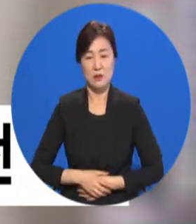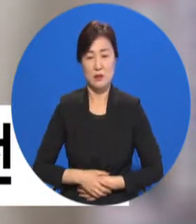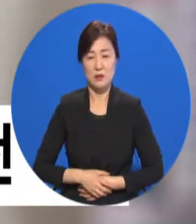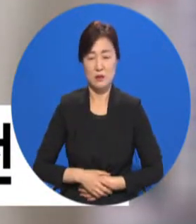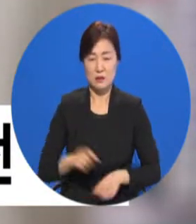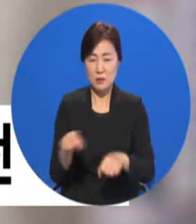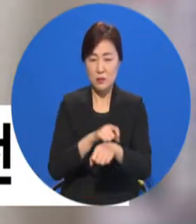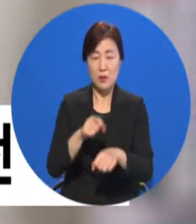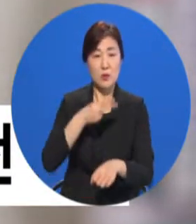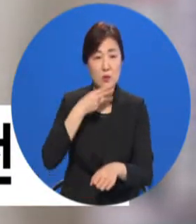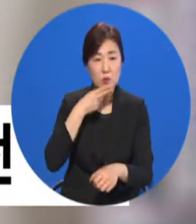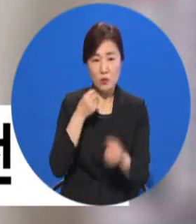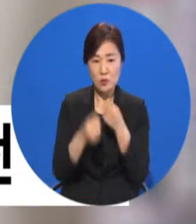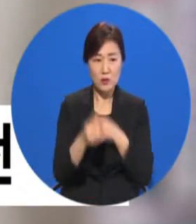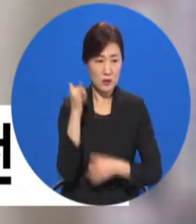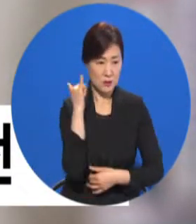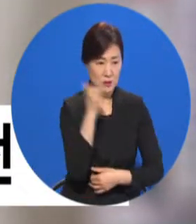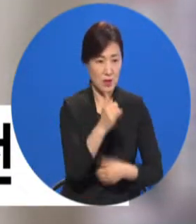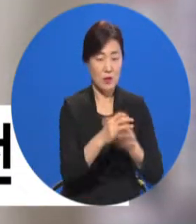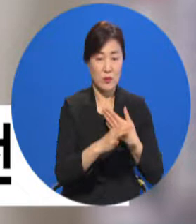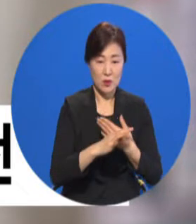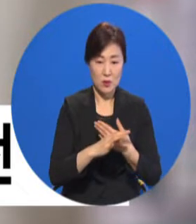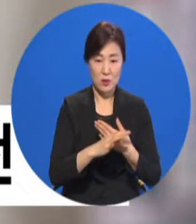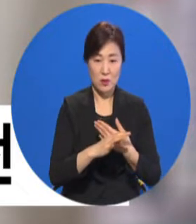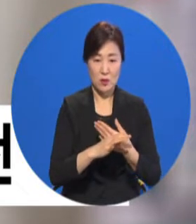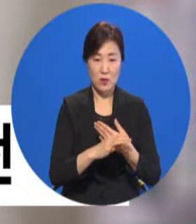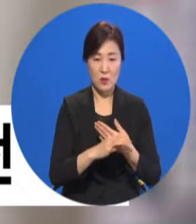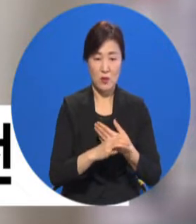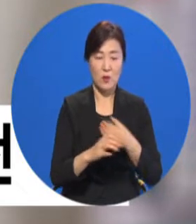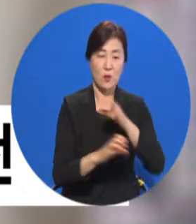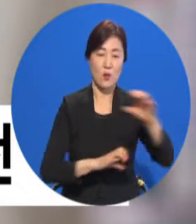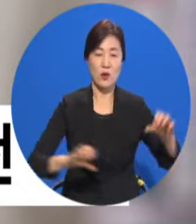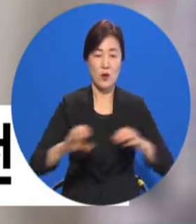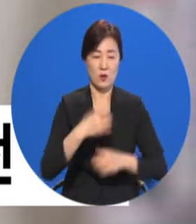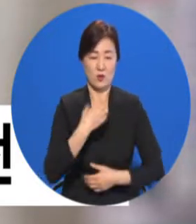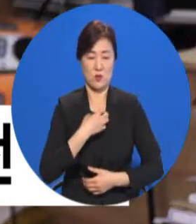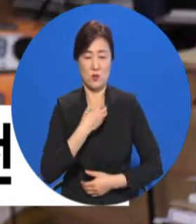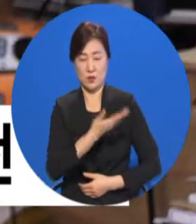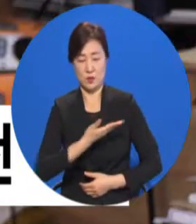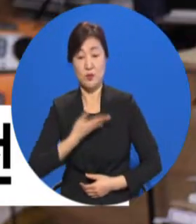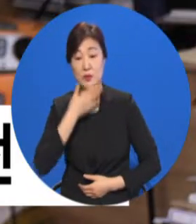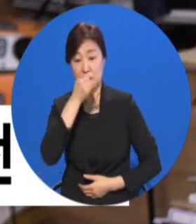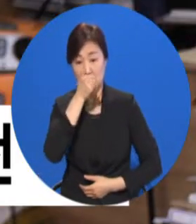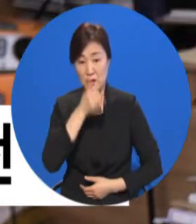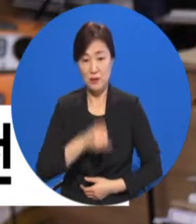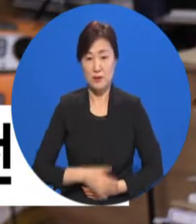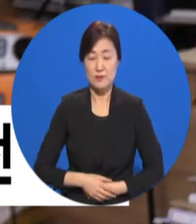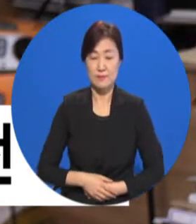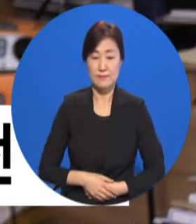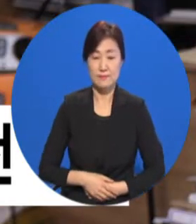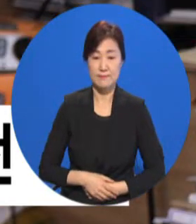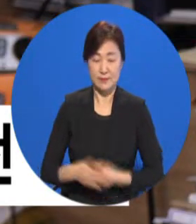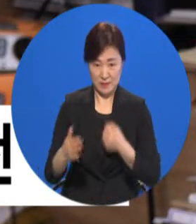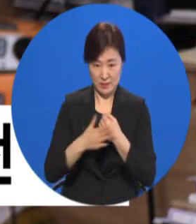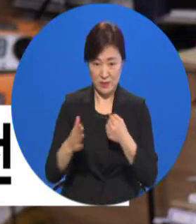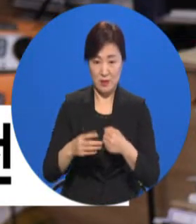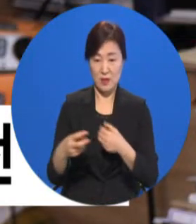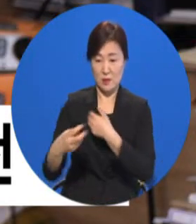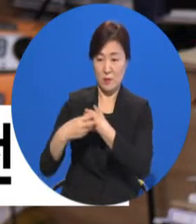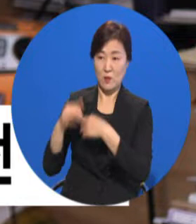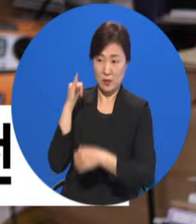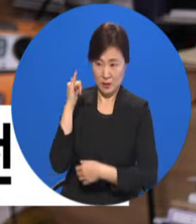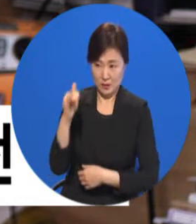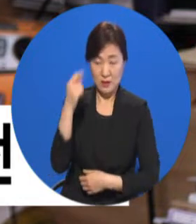일이 아니었는데 그렇게 전화했을 때는 역효과가 생기는 것 같아요. 이제 병원에 그 전화를